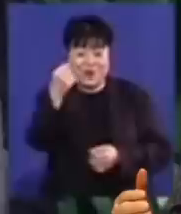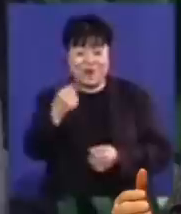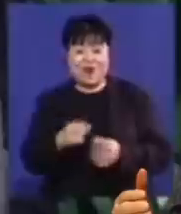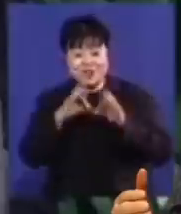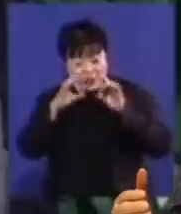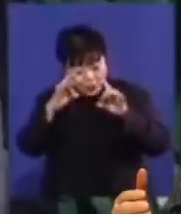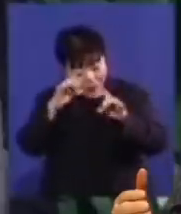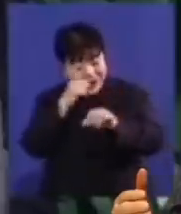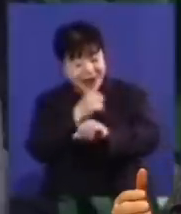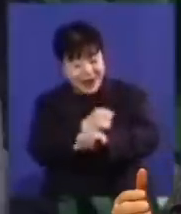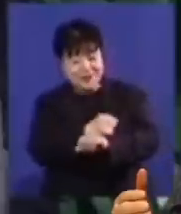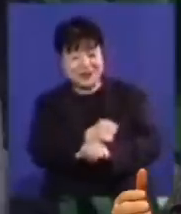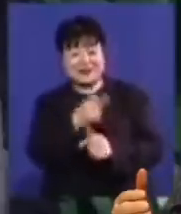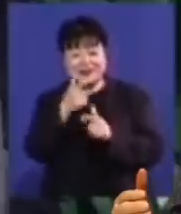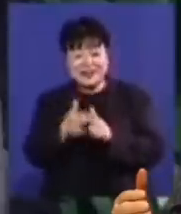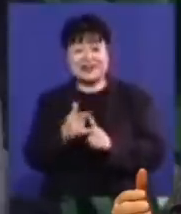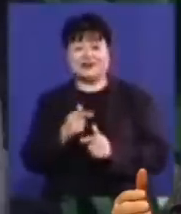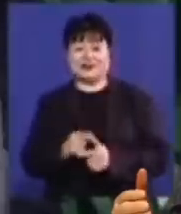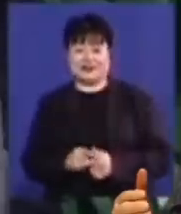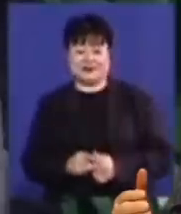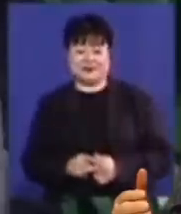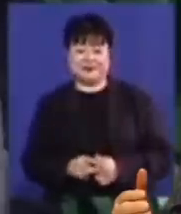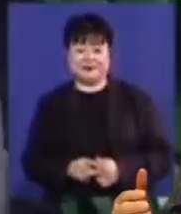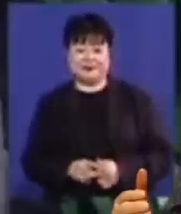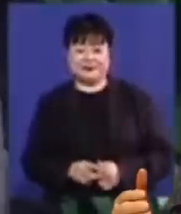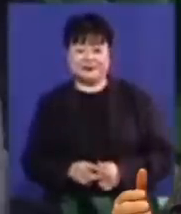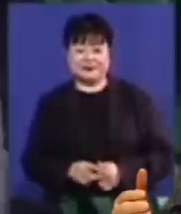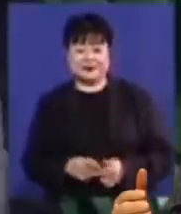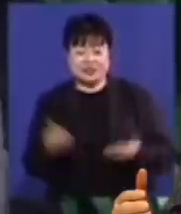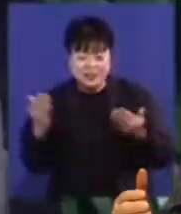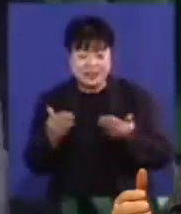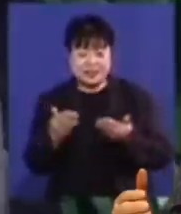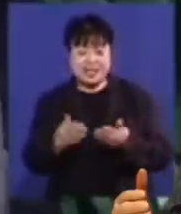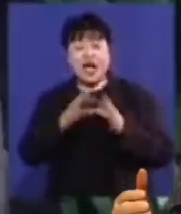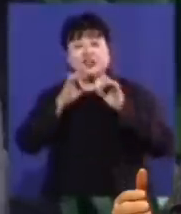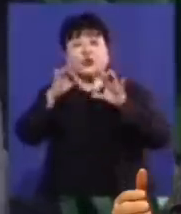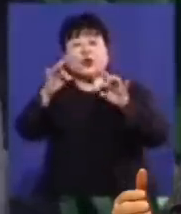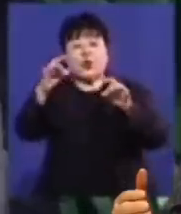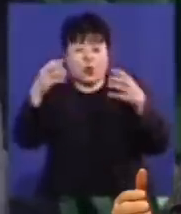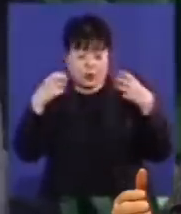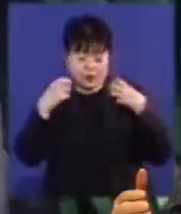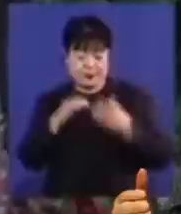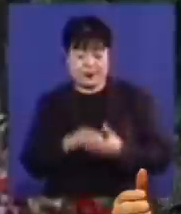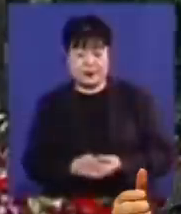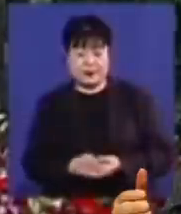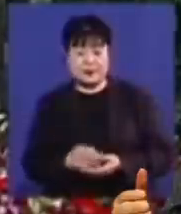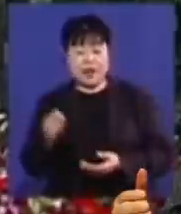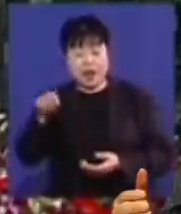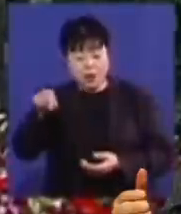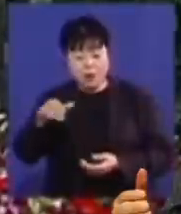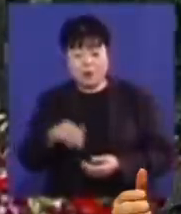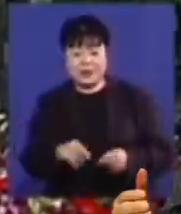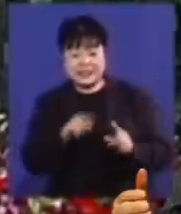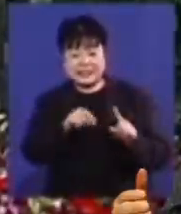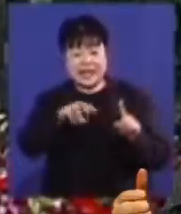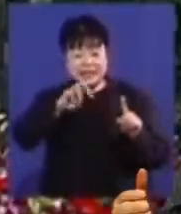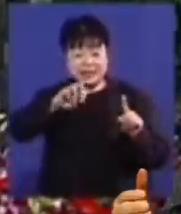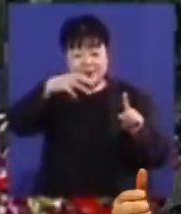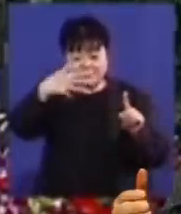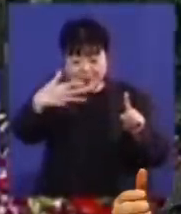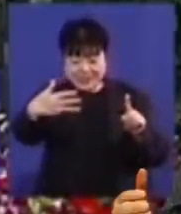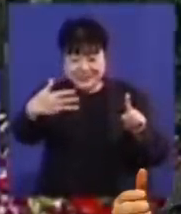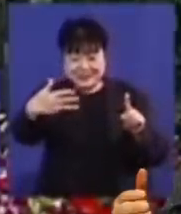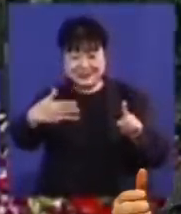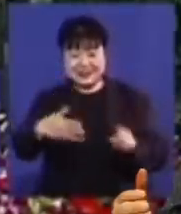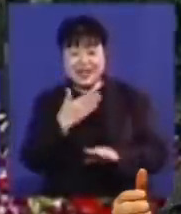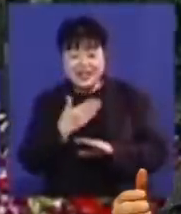전도하라는 것입니다. 예수님은 사역의 대부분이 전도하는 데 보내신 것입니다. 마가복음 1장 38절에 보면 이르시되